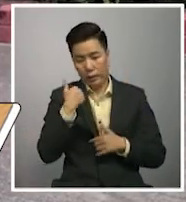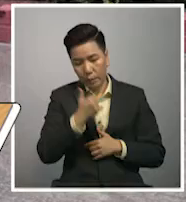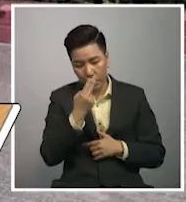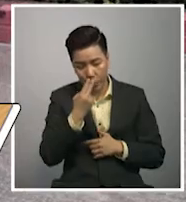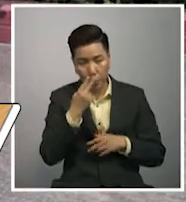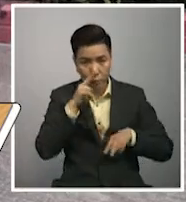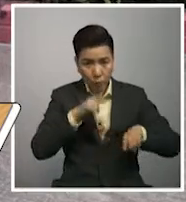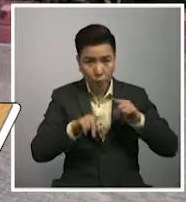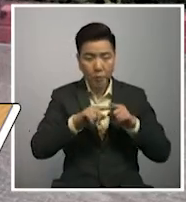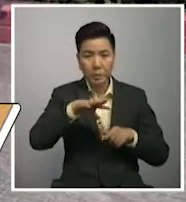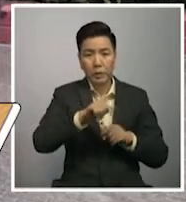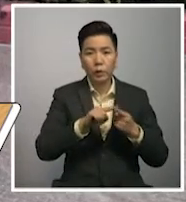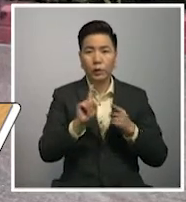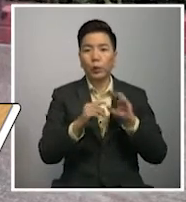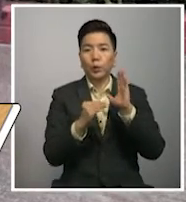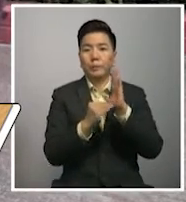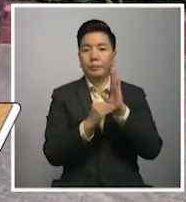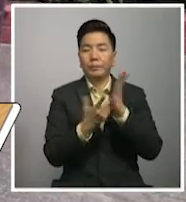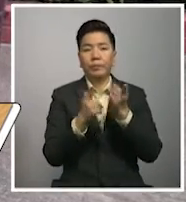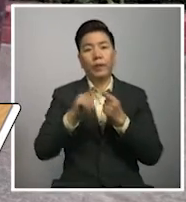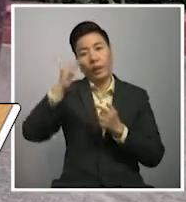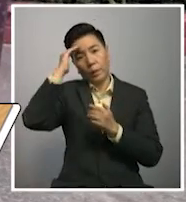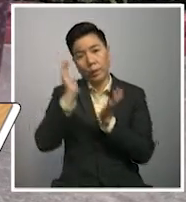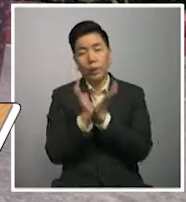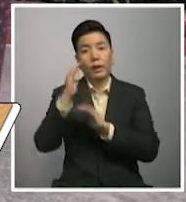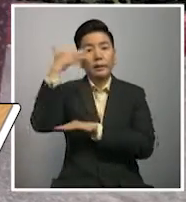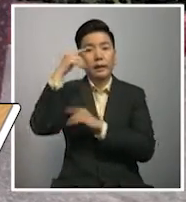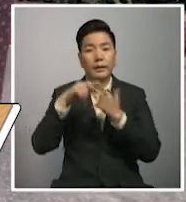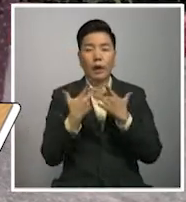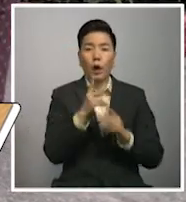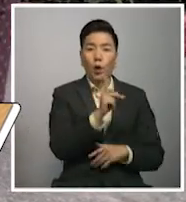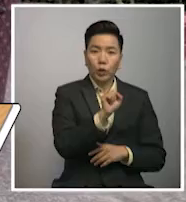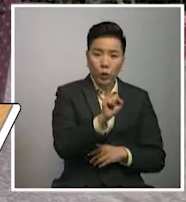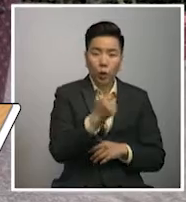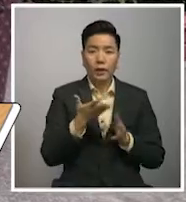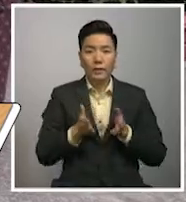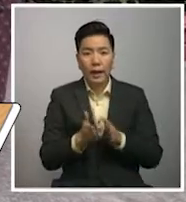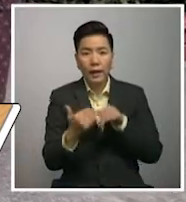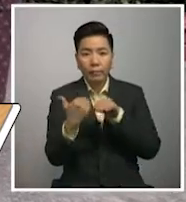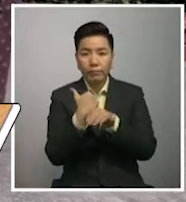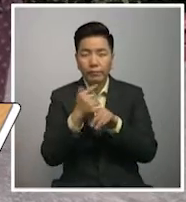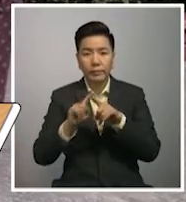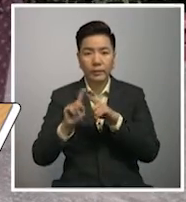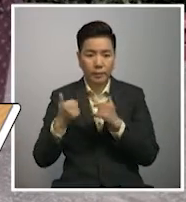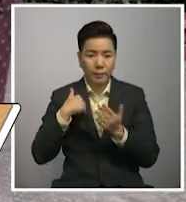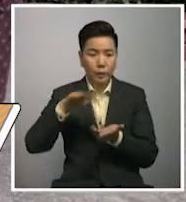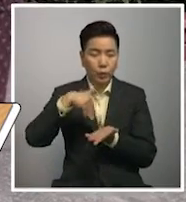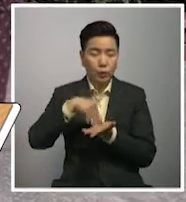ที่ในเมืองใหญ่อย่างกรุงเทพมหานครสำนักงานตำรวจแห่งชาติขนส่งและกรมทางหลวงรวมทั้งศูน